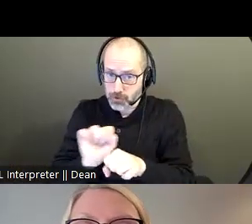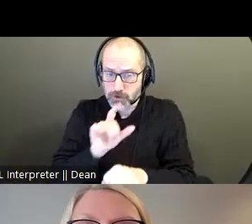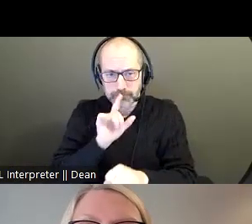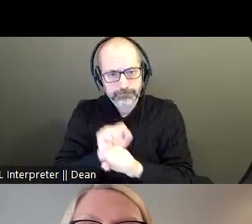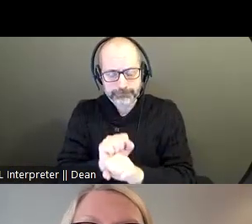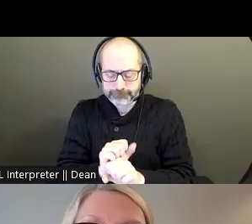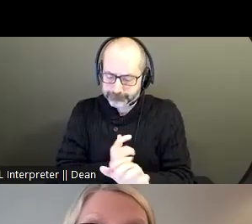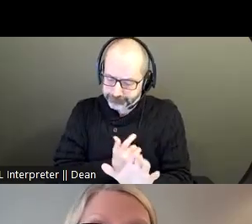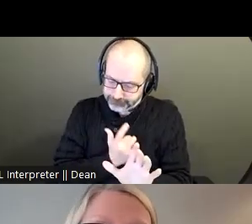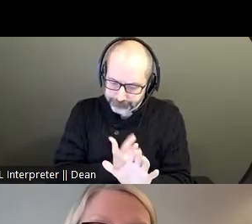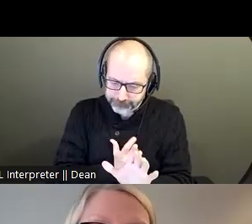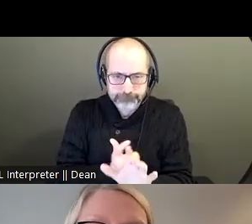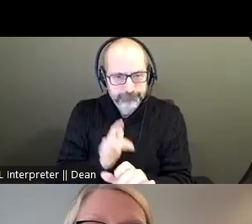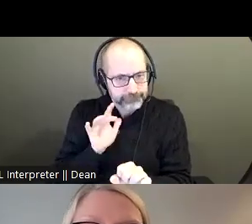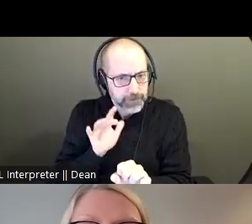mon travail